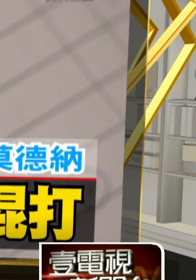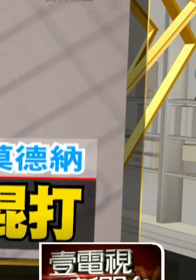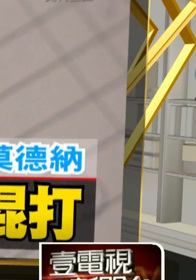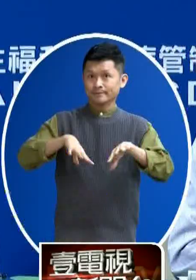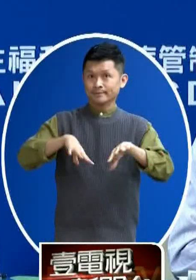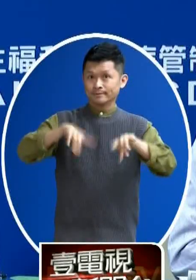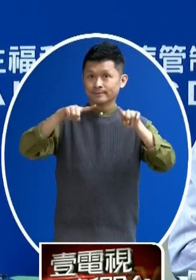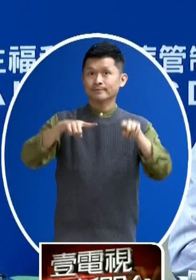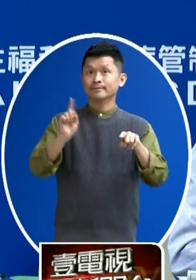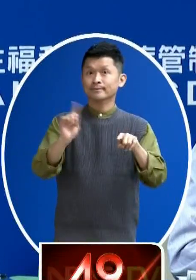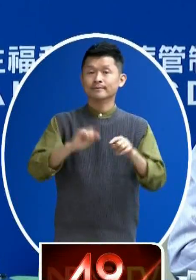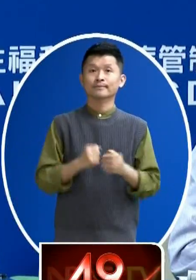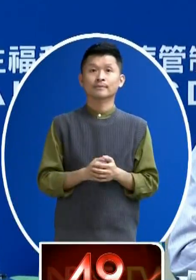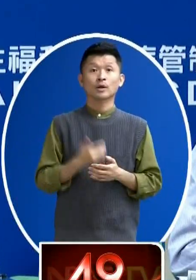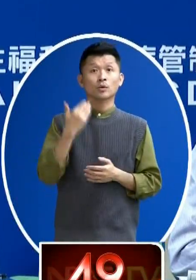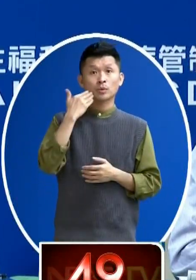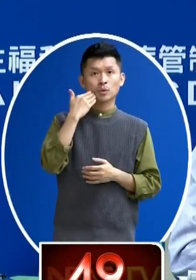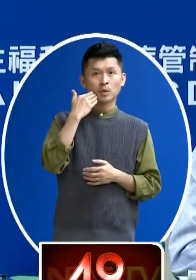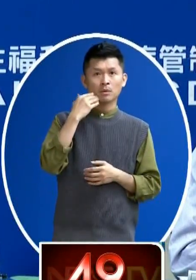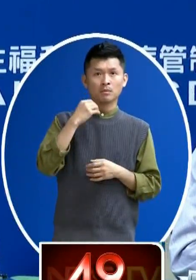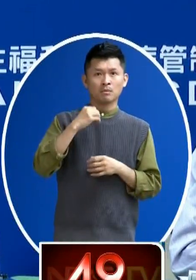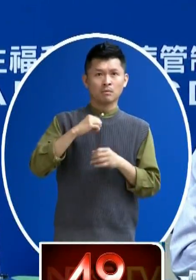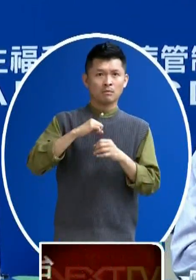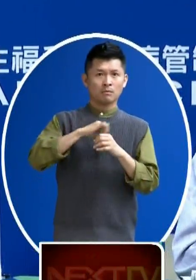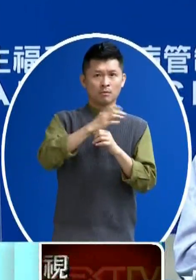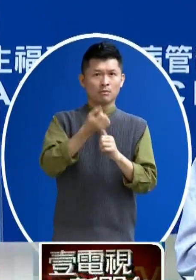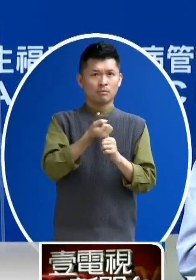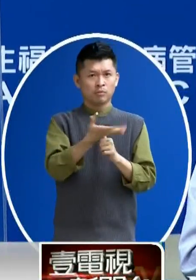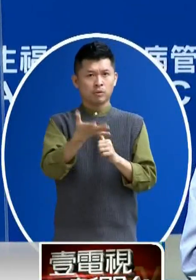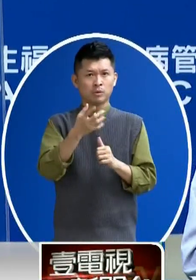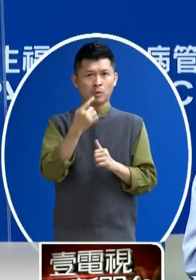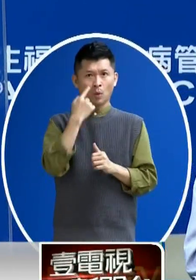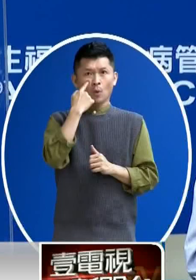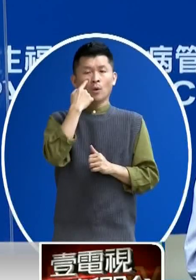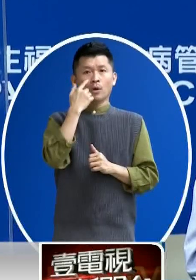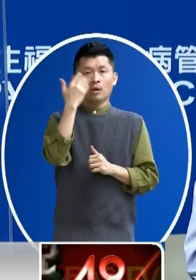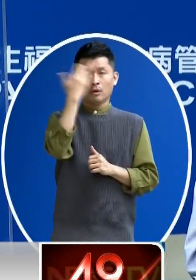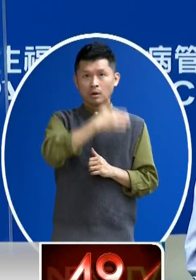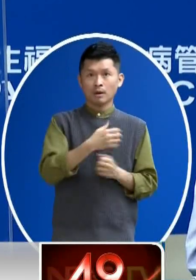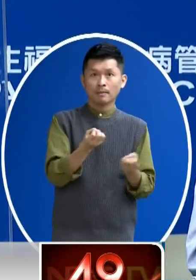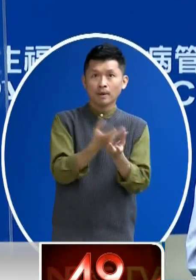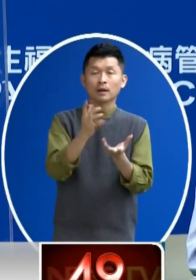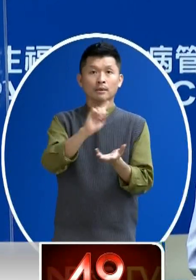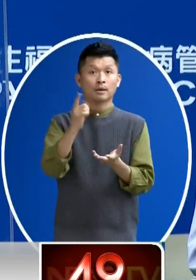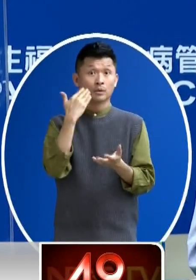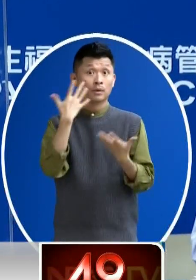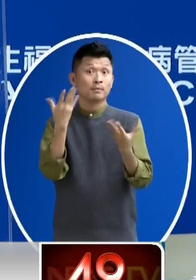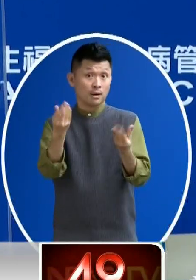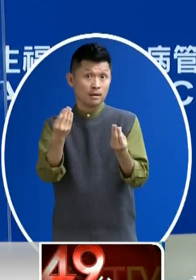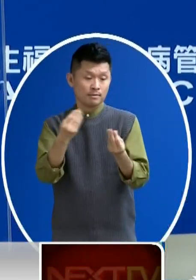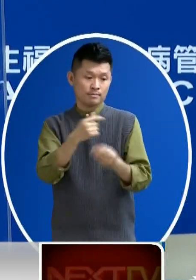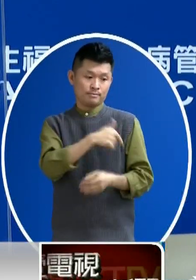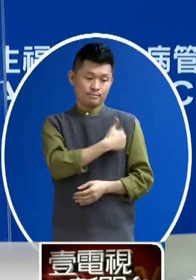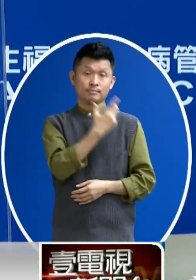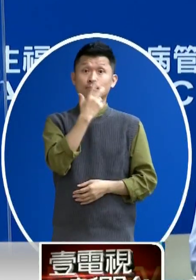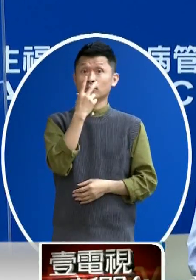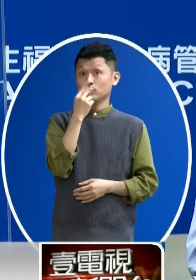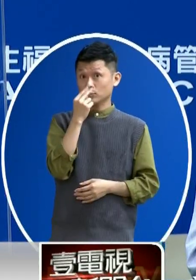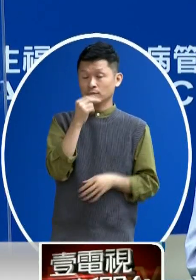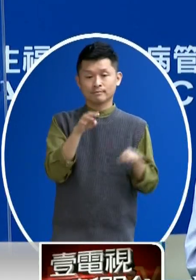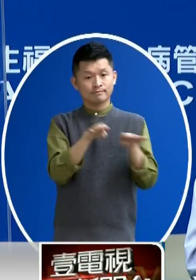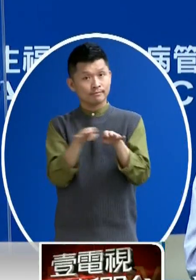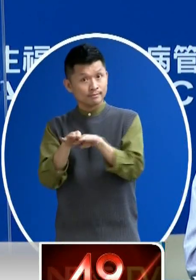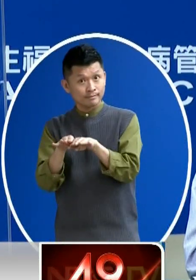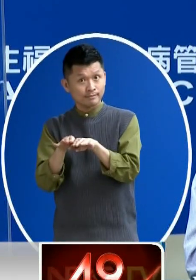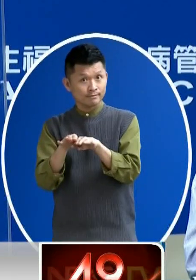开。 没有特别的一个情况哈，我们大概就是假日哈，只要是假日哈，例假